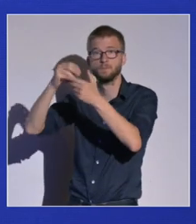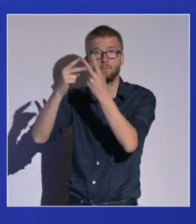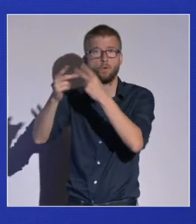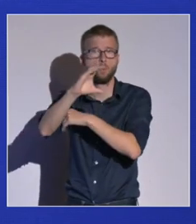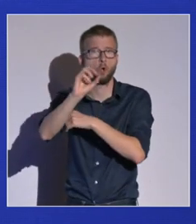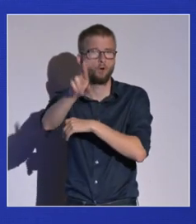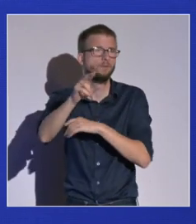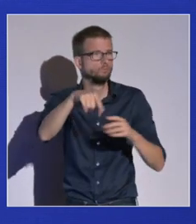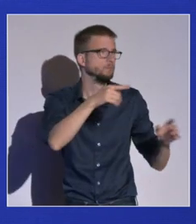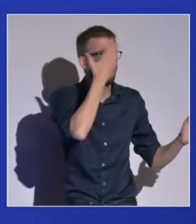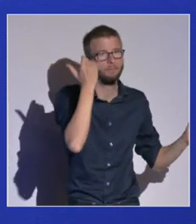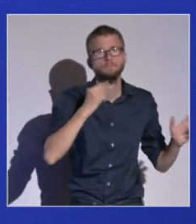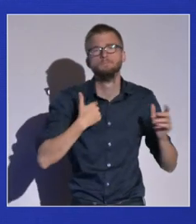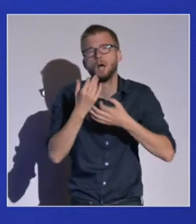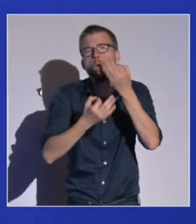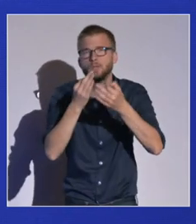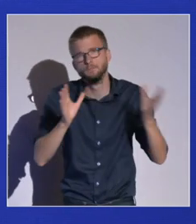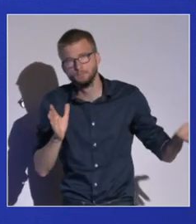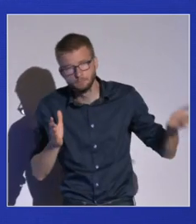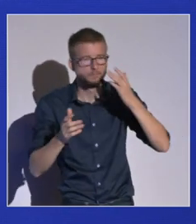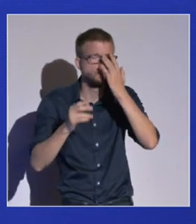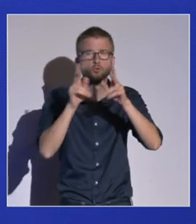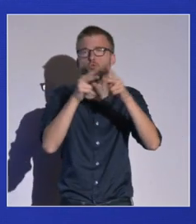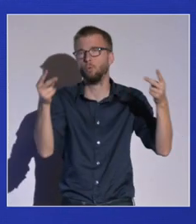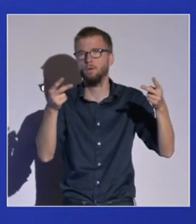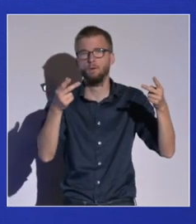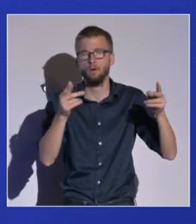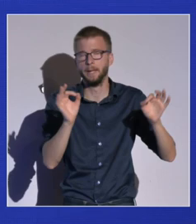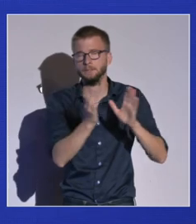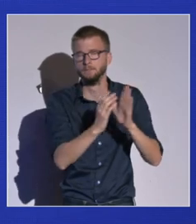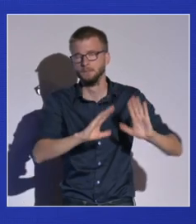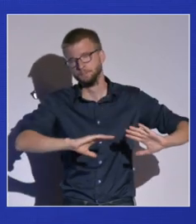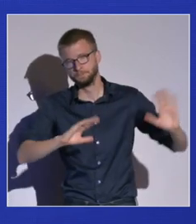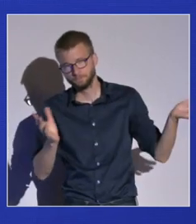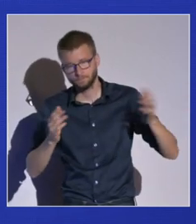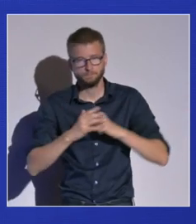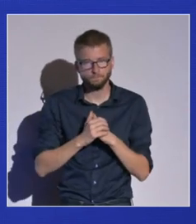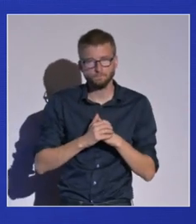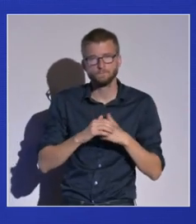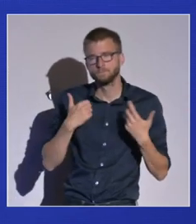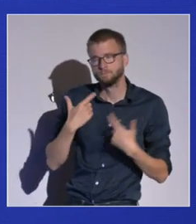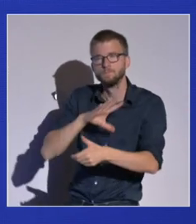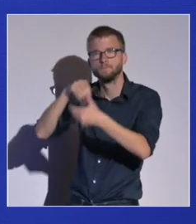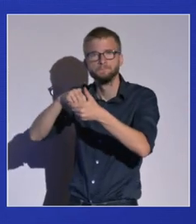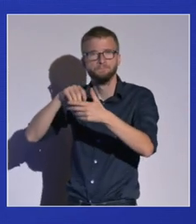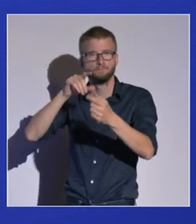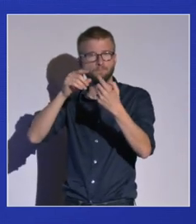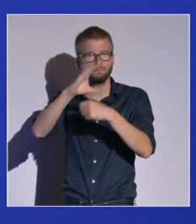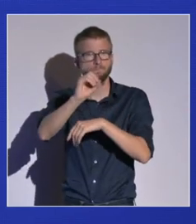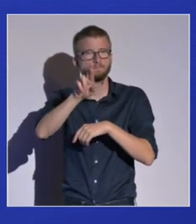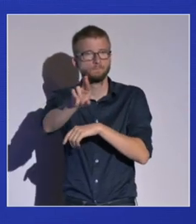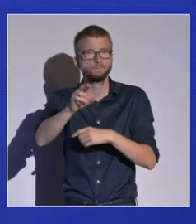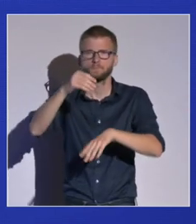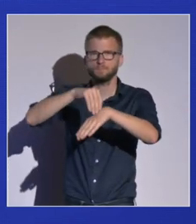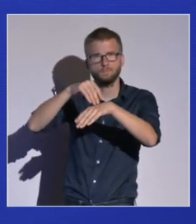non, que vous ne savez pas, mais je vous raconte, c'est écrit dans les journaux, mais en petit, donc. Je suis allé devant le COR, le Conseil d'orientation des